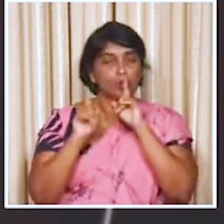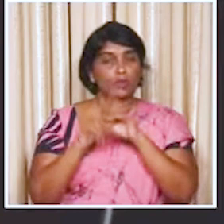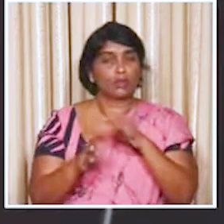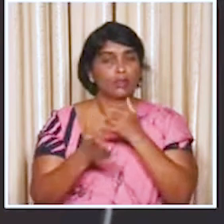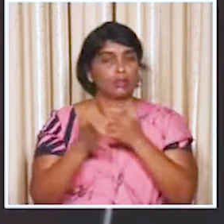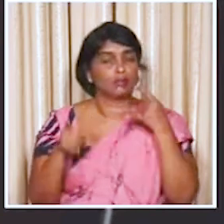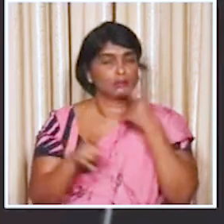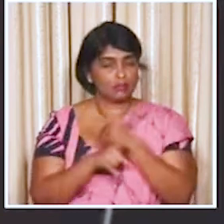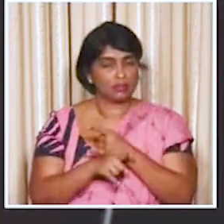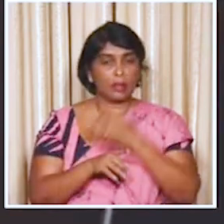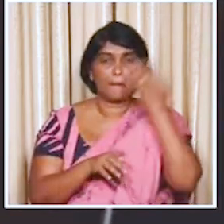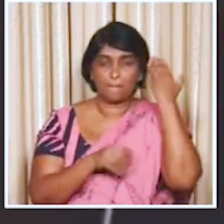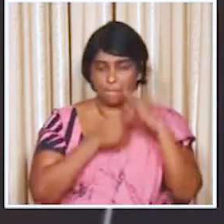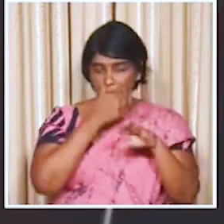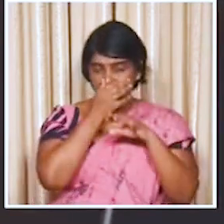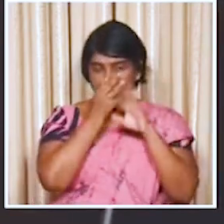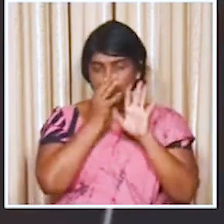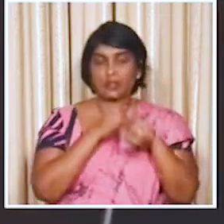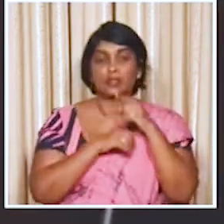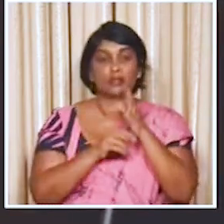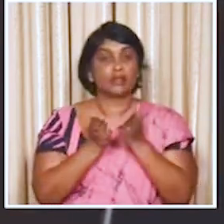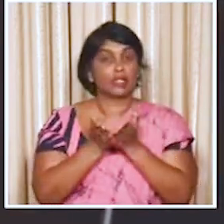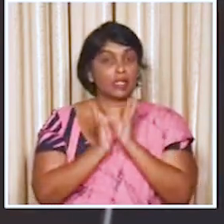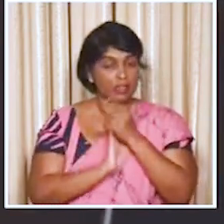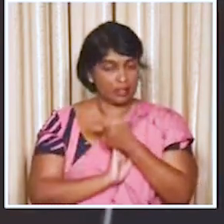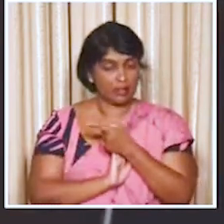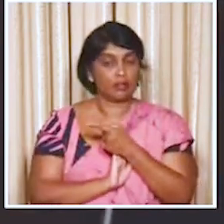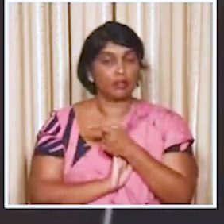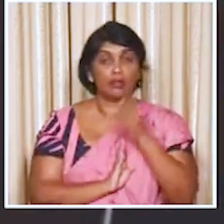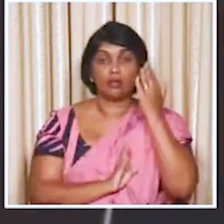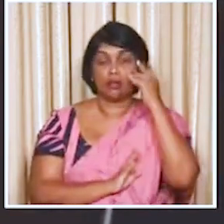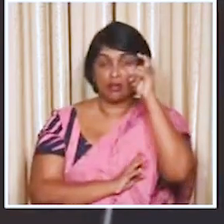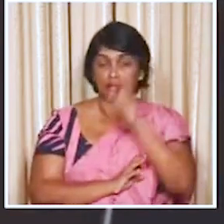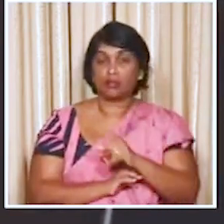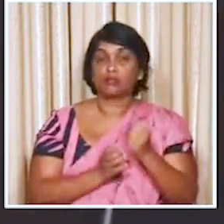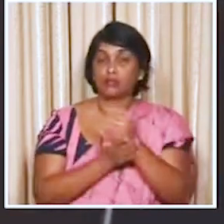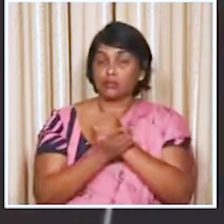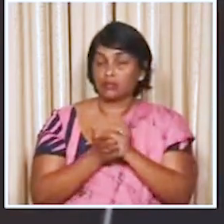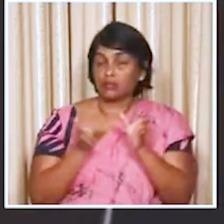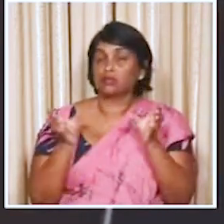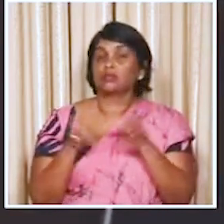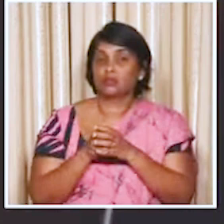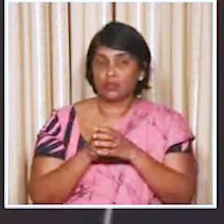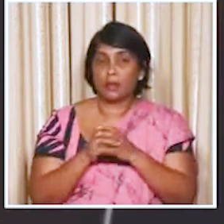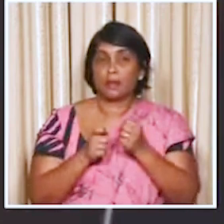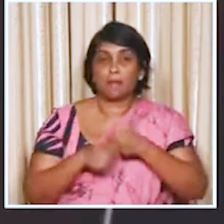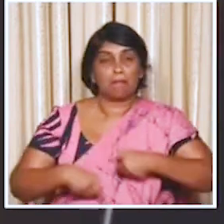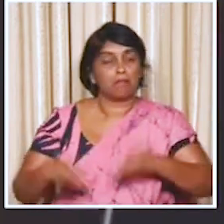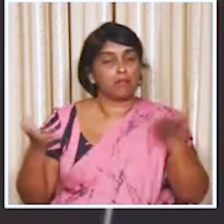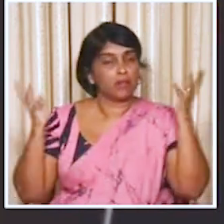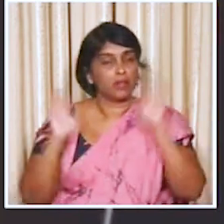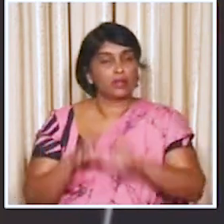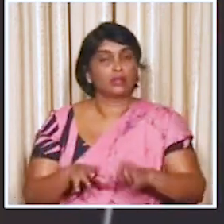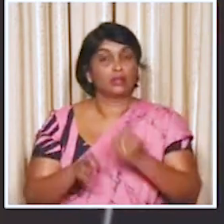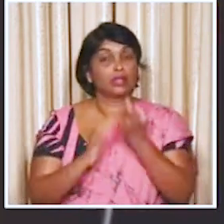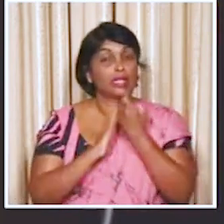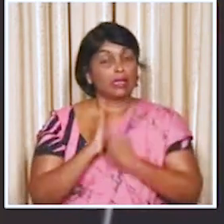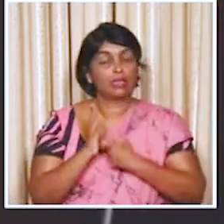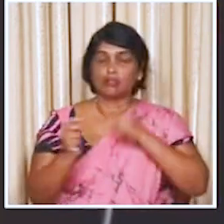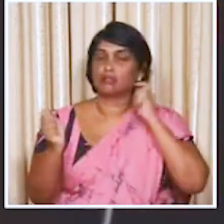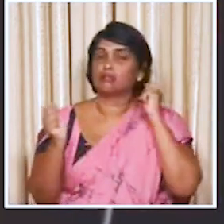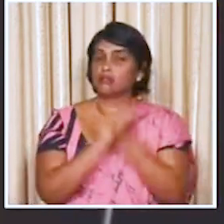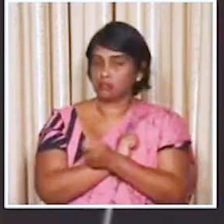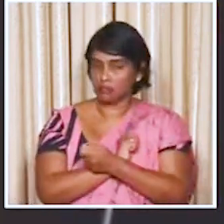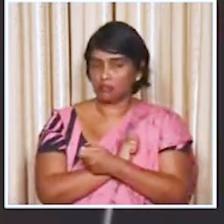linggi kapayojane kerala marla demma. Namut India ave. Mereka kanta atau sielu dina mereka tuhela, parat behela. Mereka niti yang menaskara